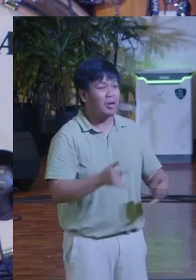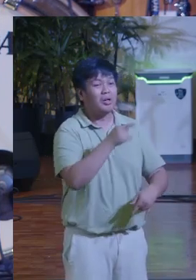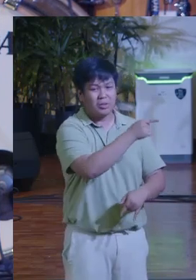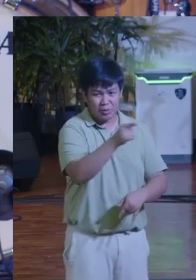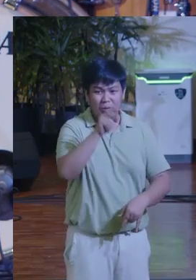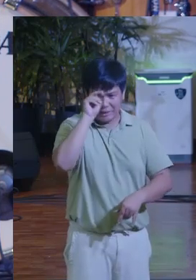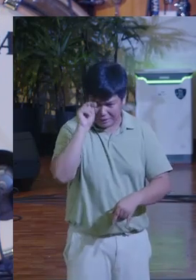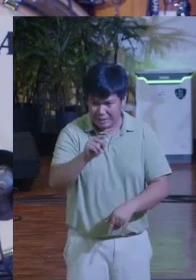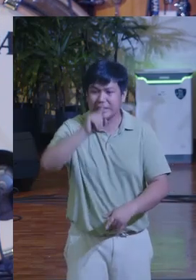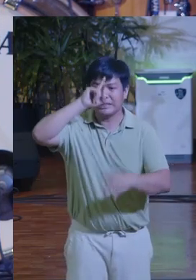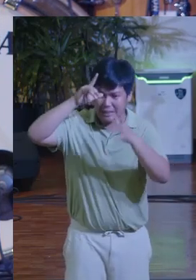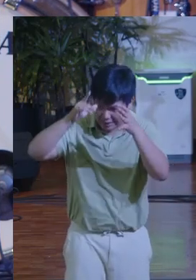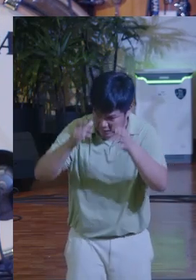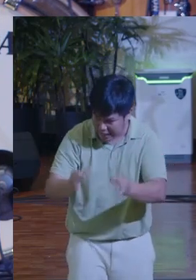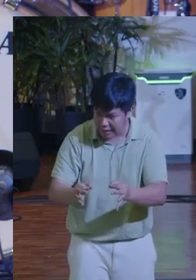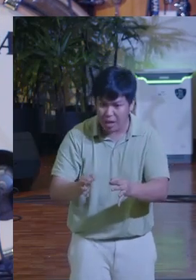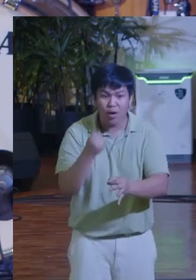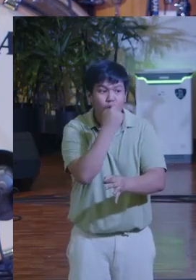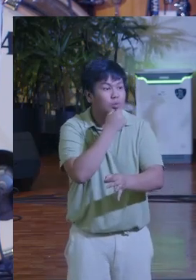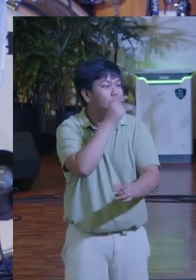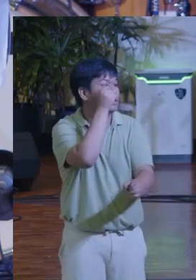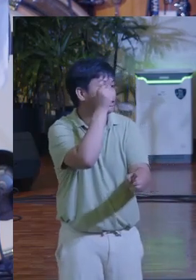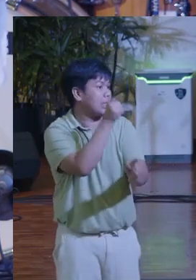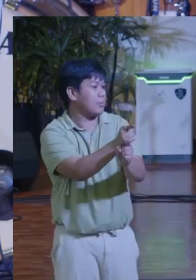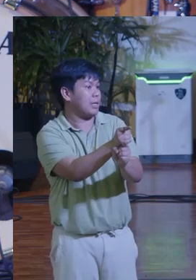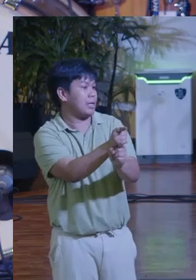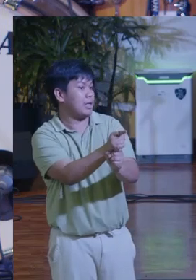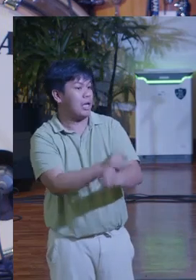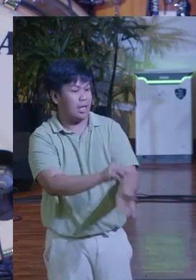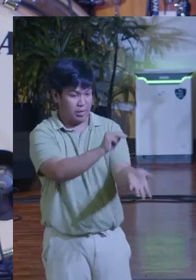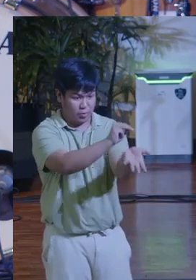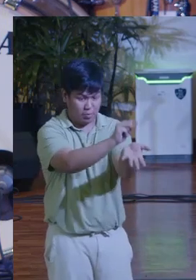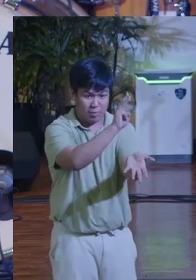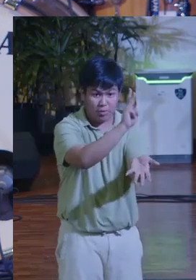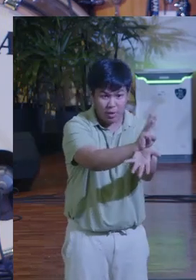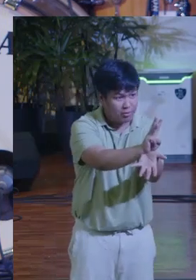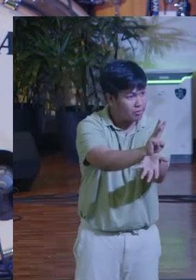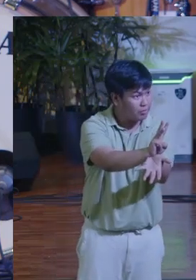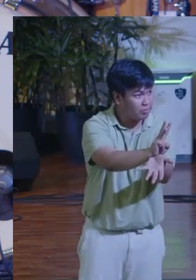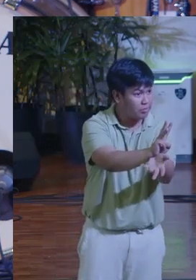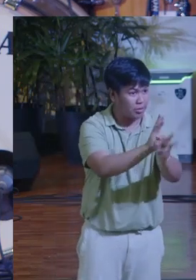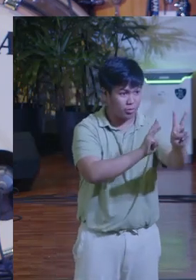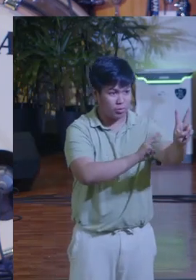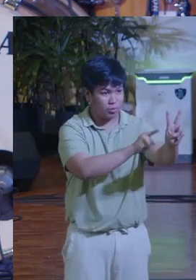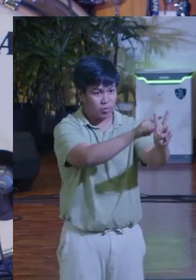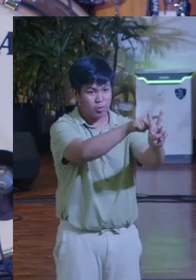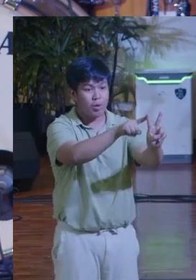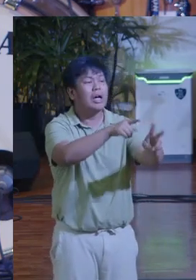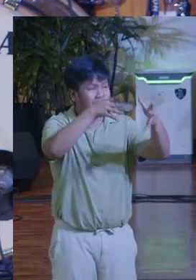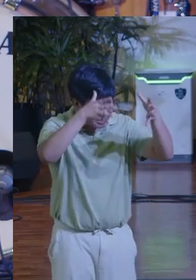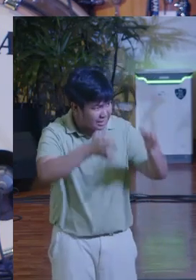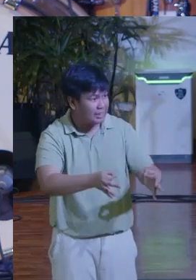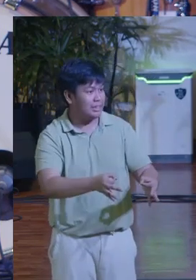mag-decide. Itong kumadronang ito, nag-decide siya.